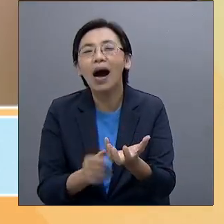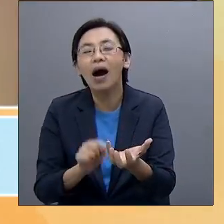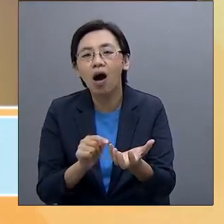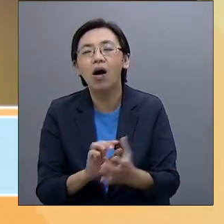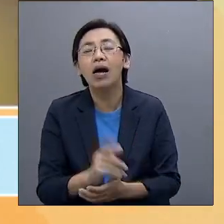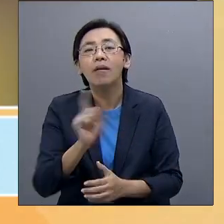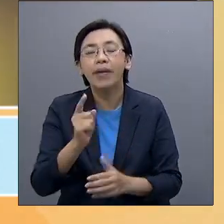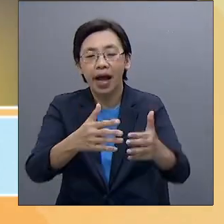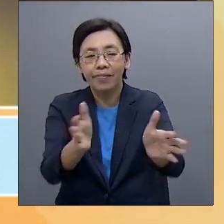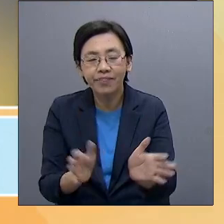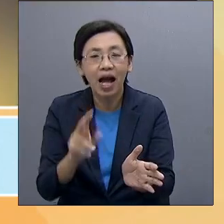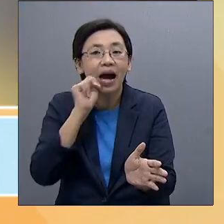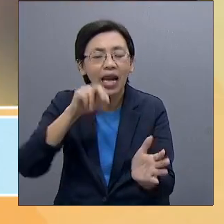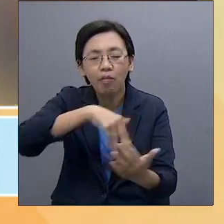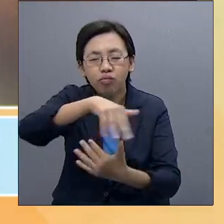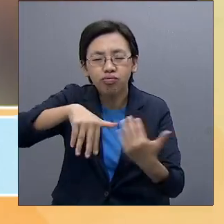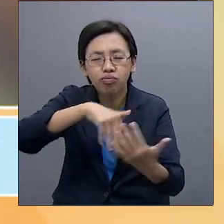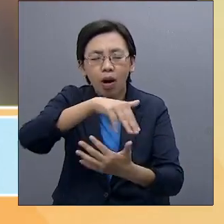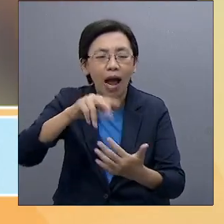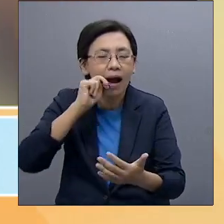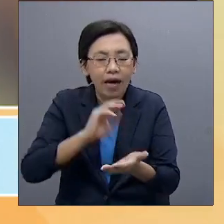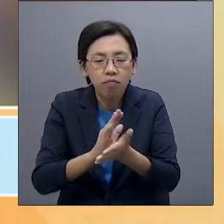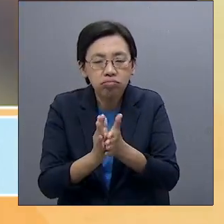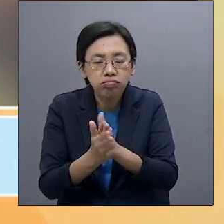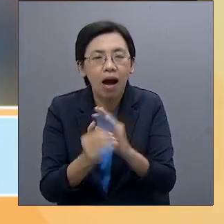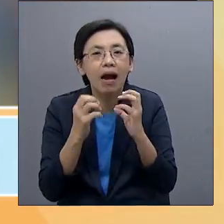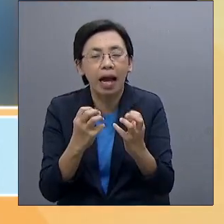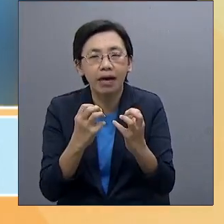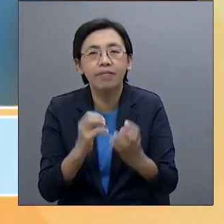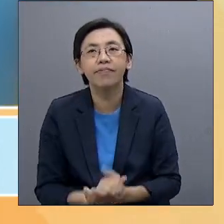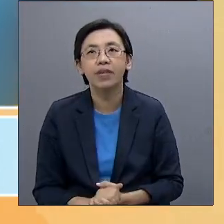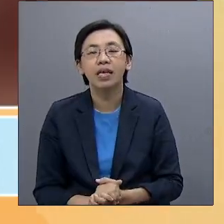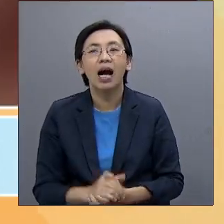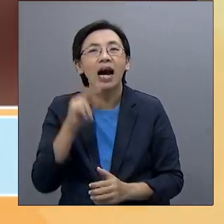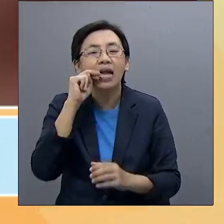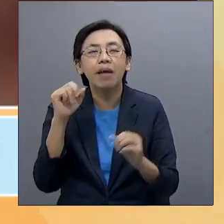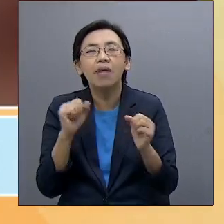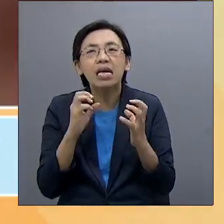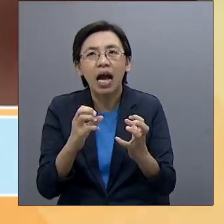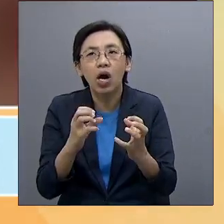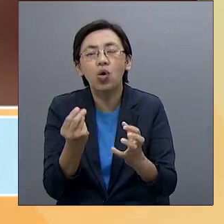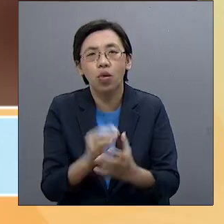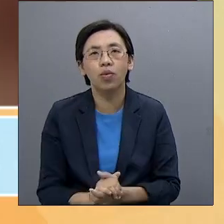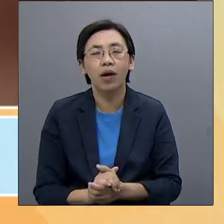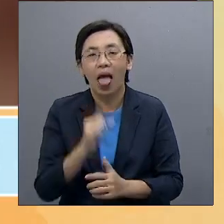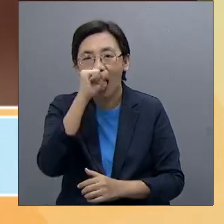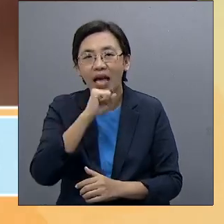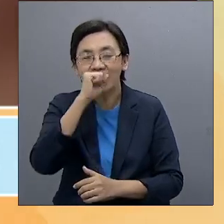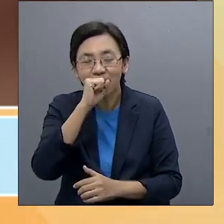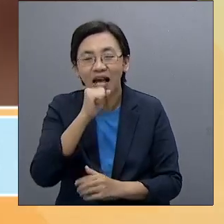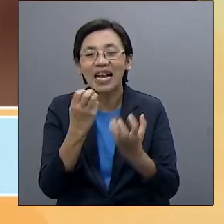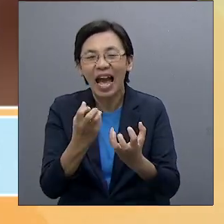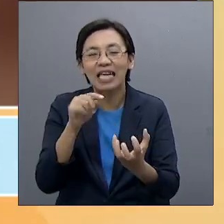เป็นเราผสมกับน้ำเนี่ยน้ำมันจะแข็งทีนี้เนื่องจากในเส้นเหลวมันเย็นจัดน้ำก็จะแข็งแบบรวดเร็วนั้นเนื้อไอศกรีมก็จะเนียนเป็นพิเศษอะไร